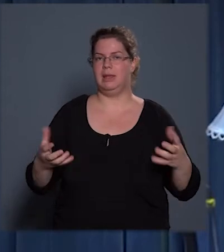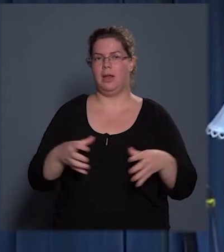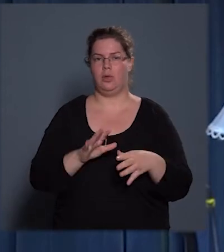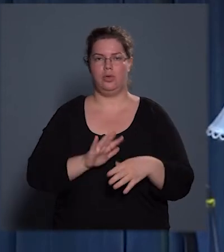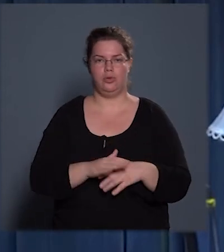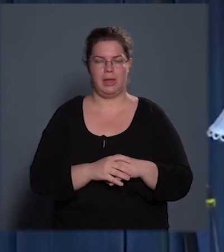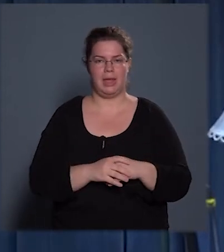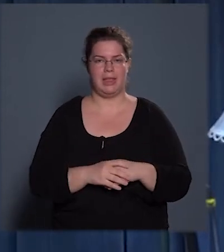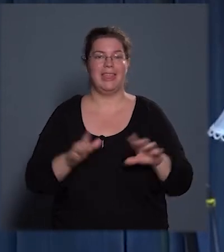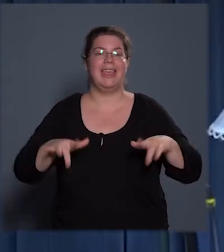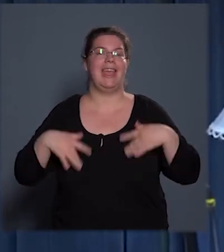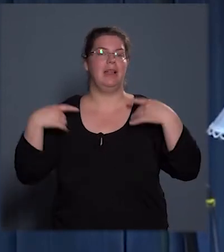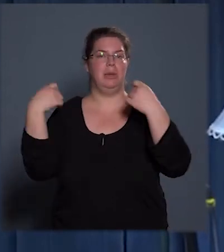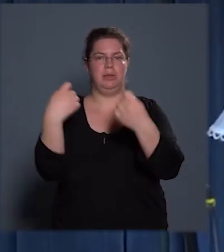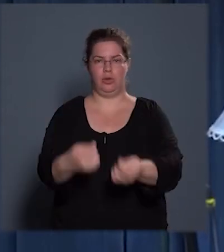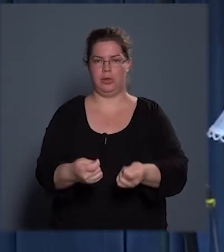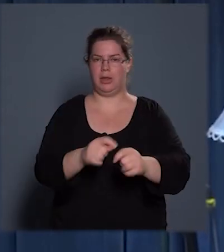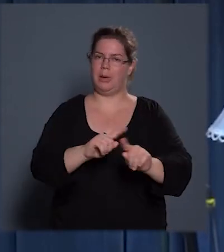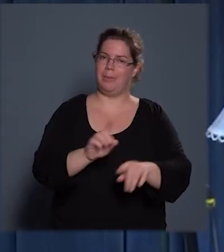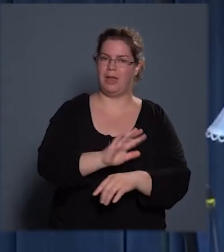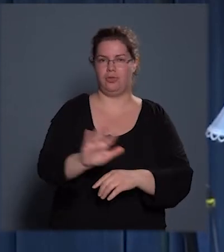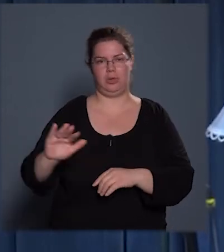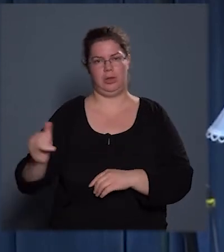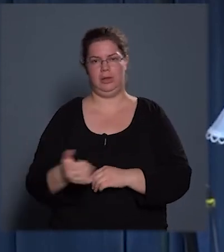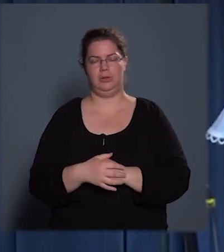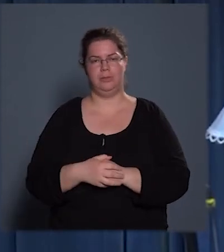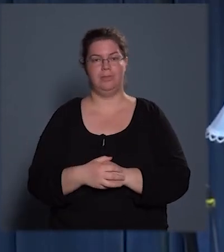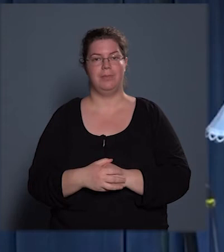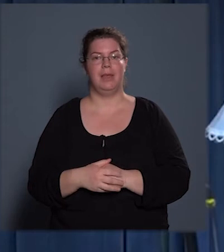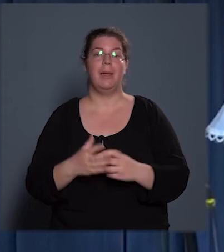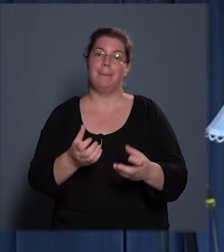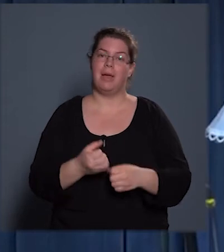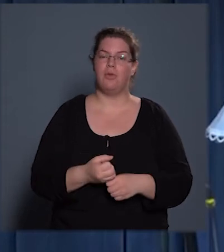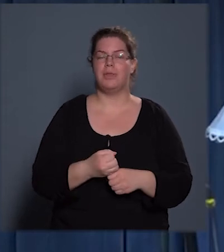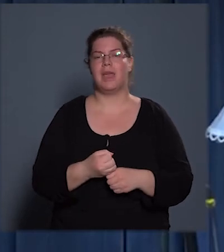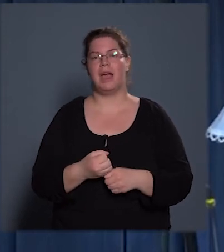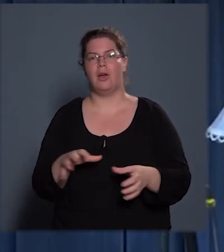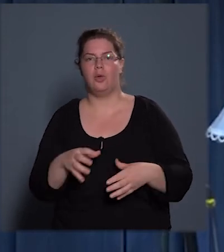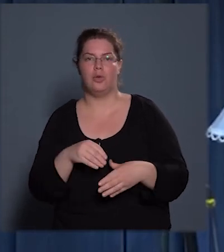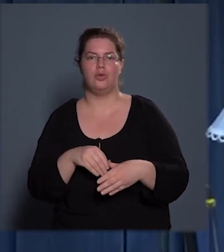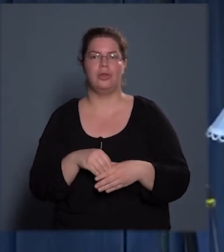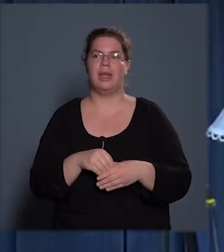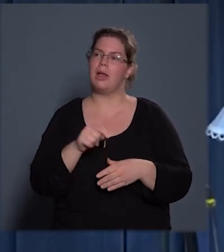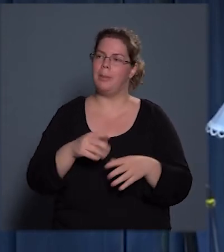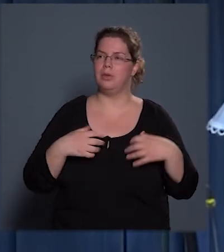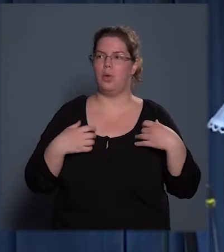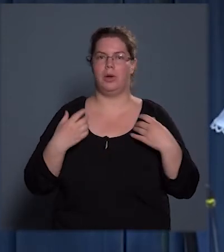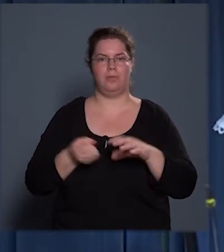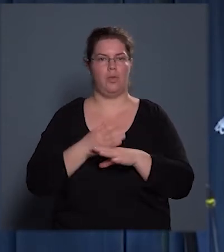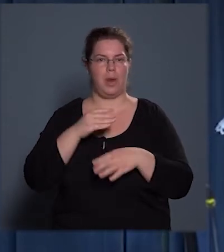közönséget. Élményt nyújtanak másoknak is. Bevonják a közösséget is abba az